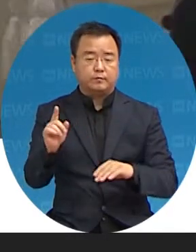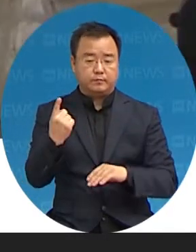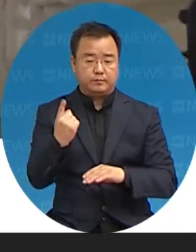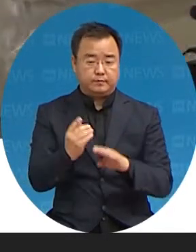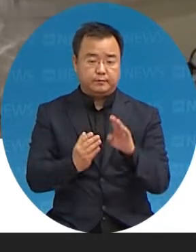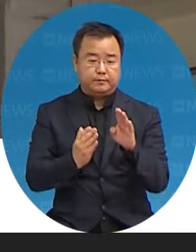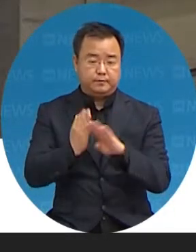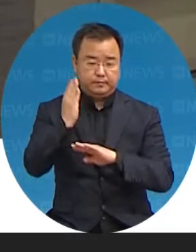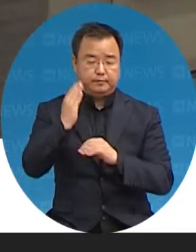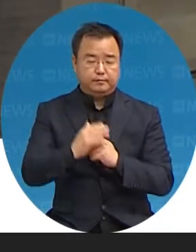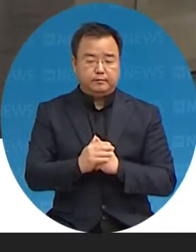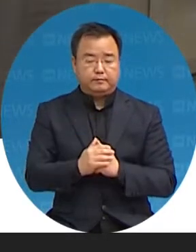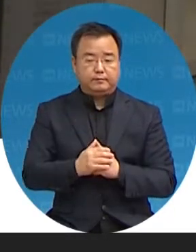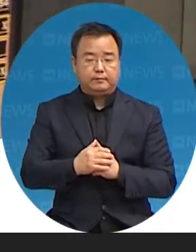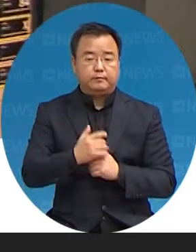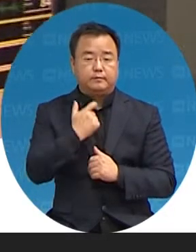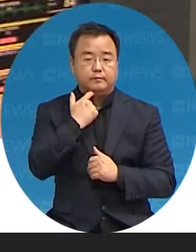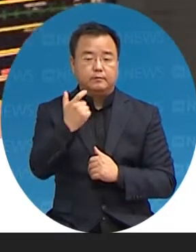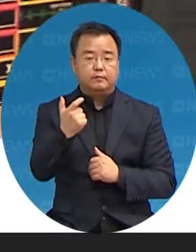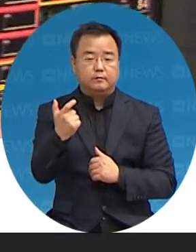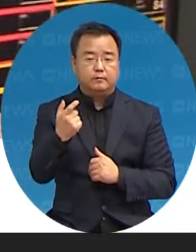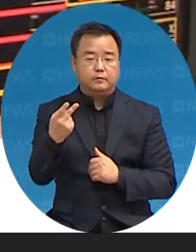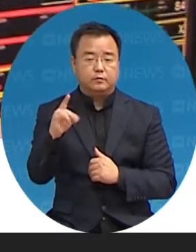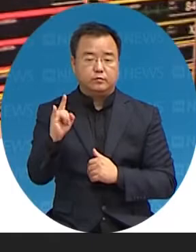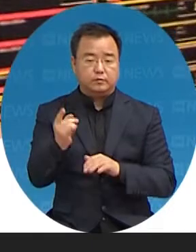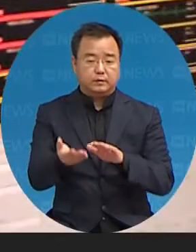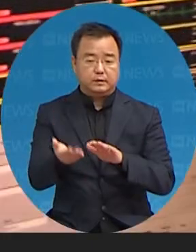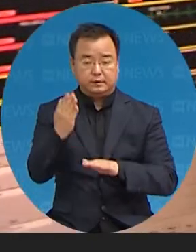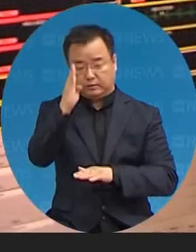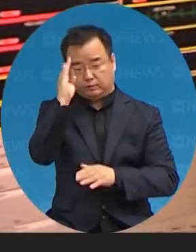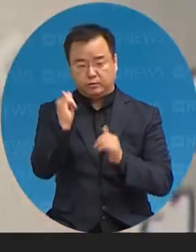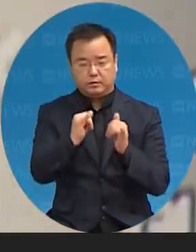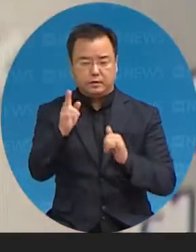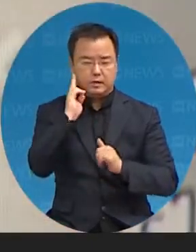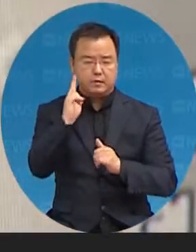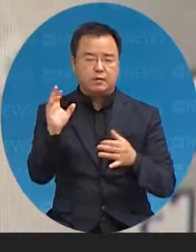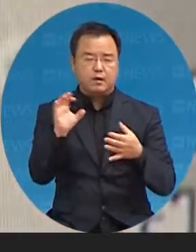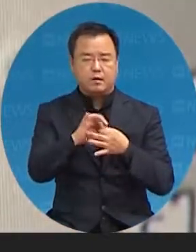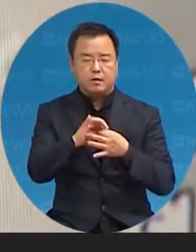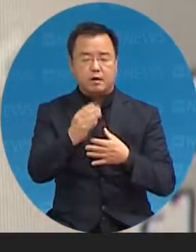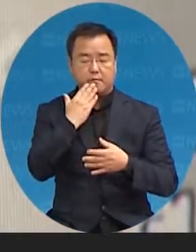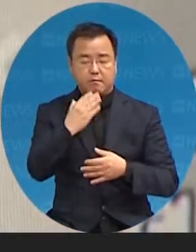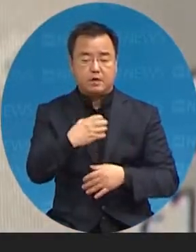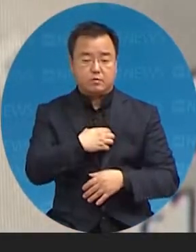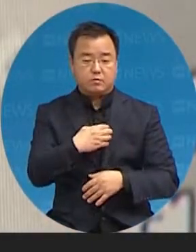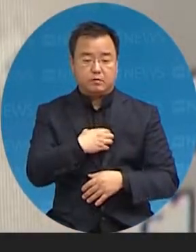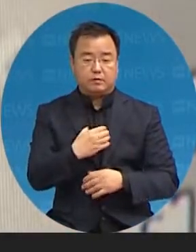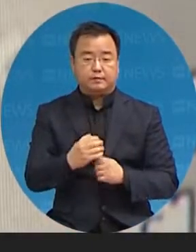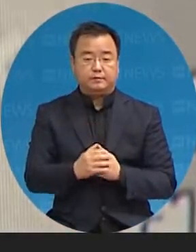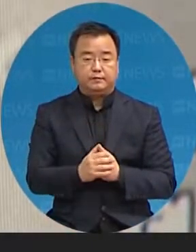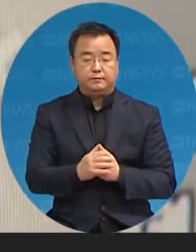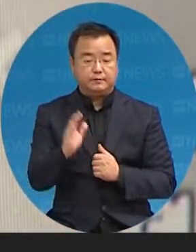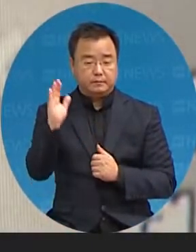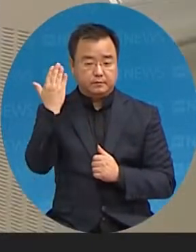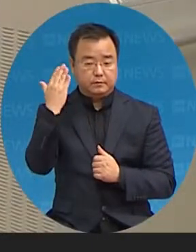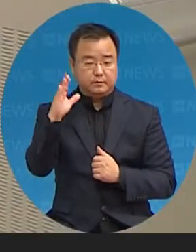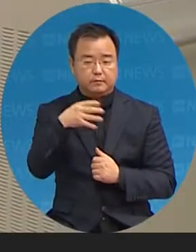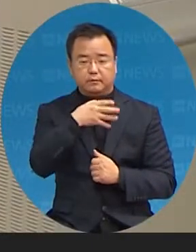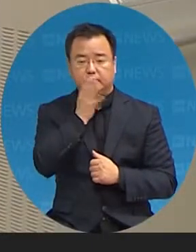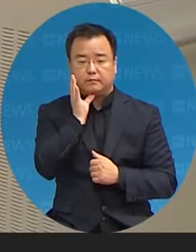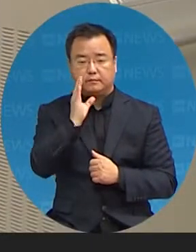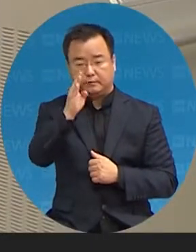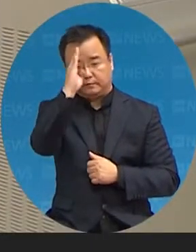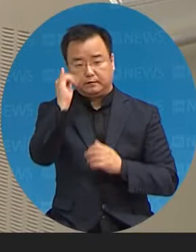넘어섰습니다 4 60대 이상의 환자는 중증으로 이어질 가능성이 높은 고위험군 인데요 최근 고령